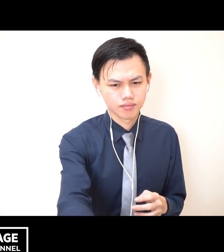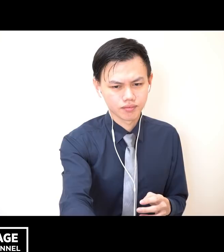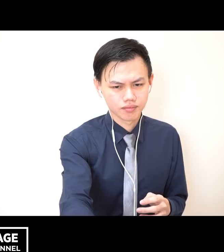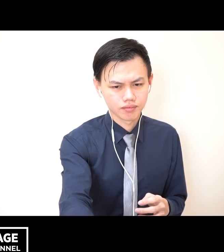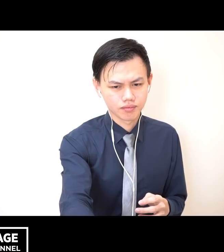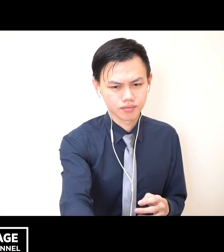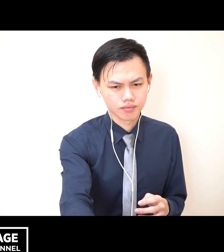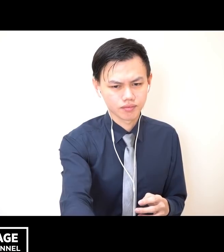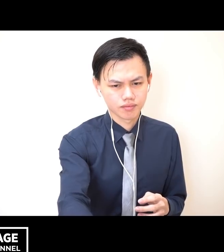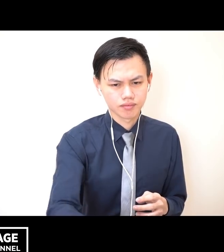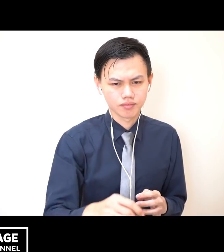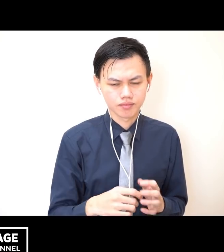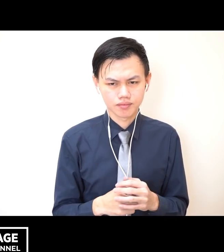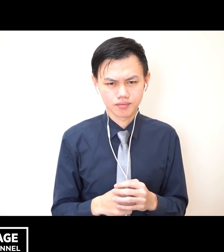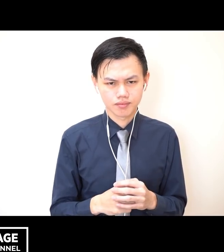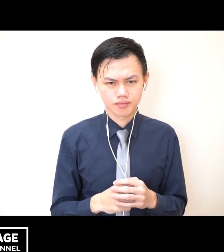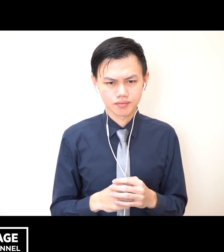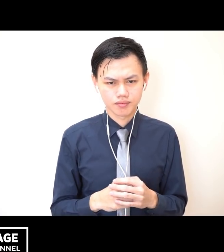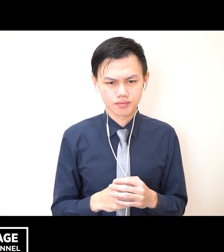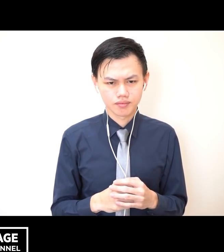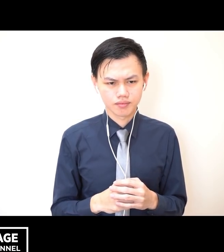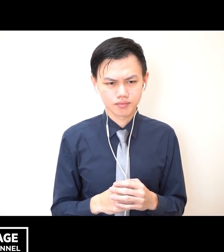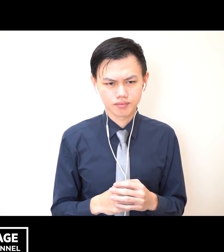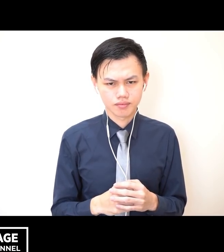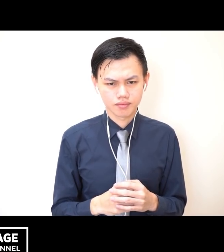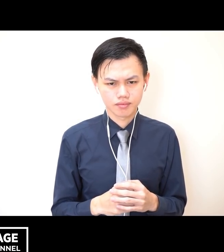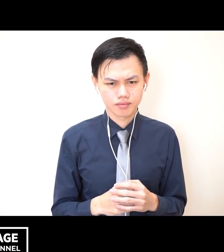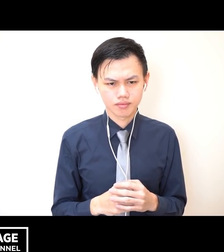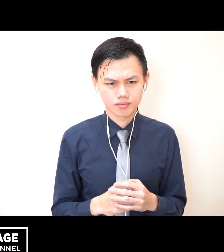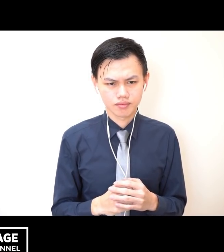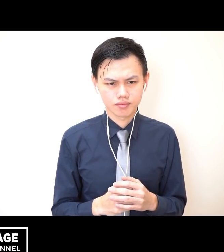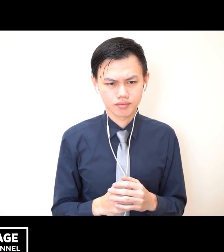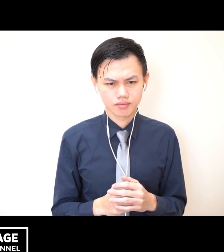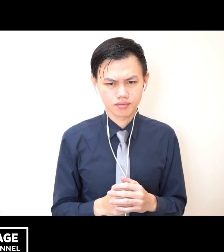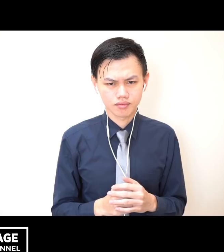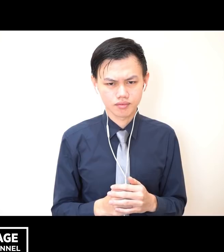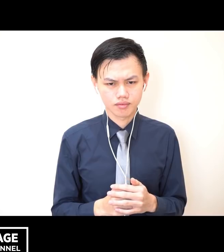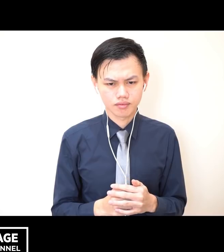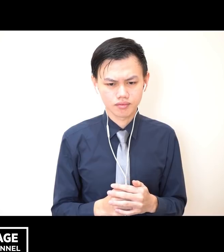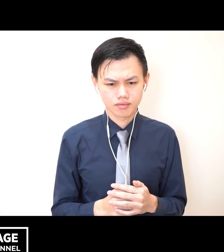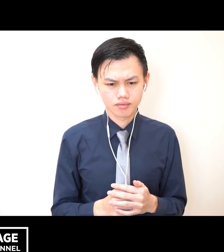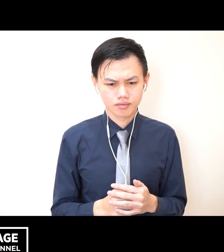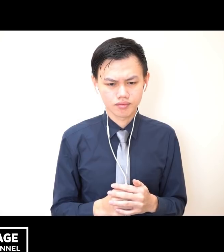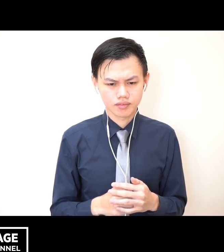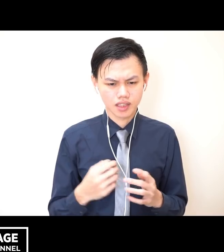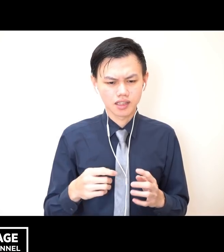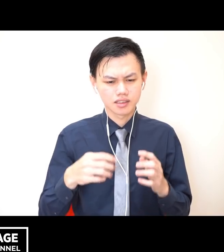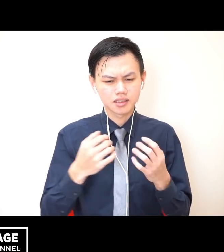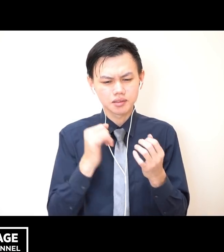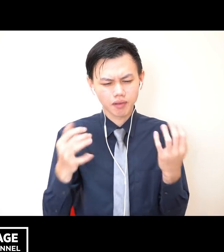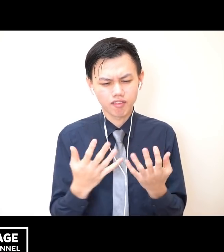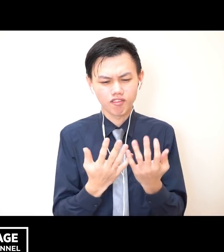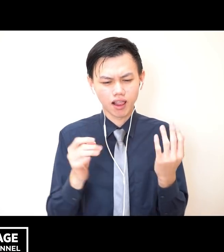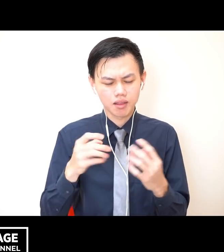lain. What a beautiful message kepada jemaat di Filipi yang saya rasa